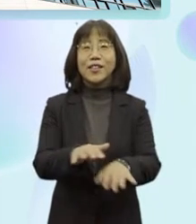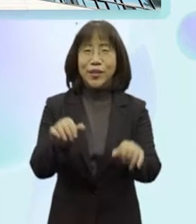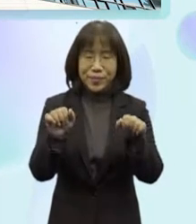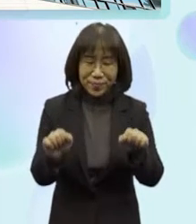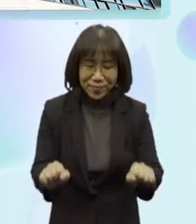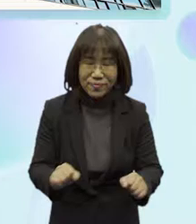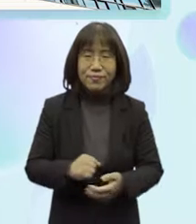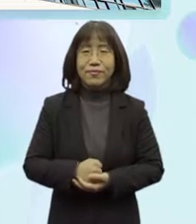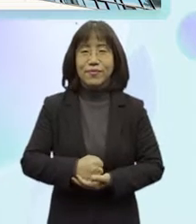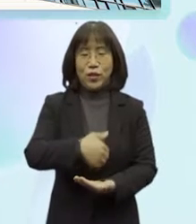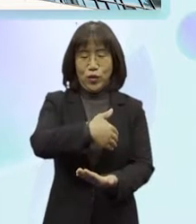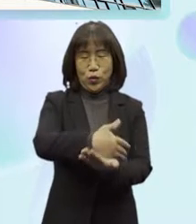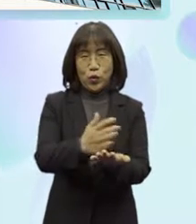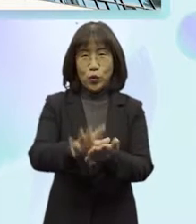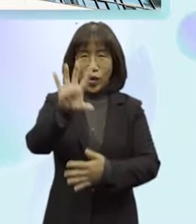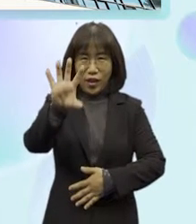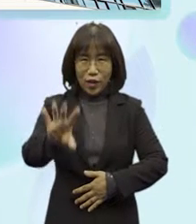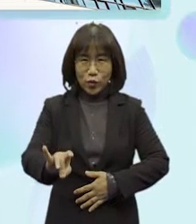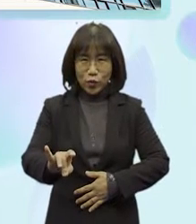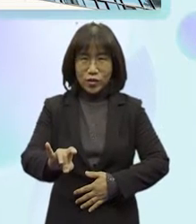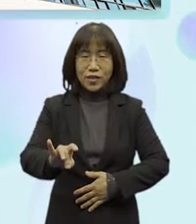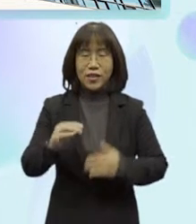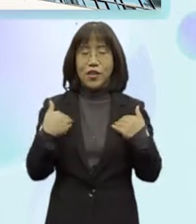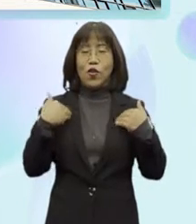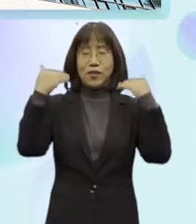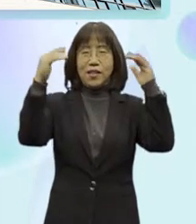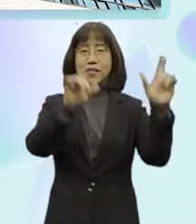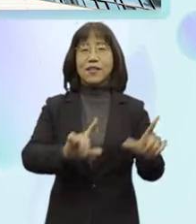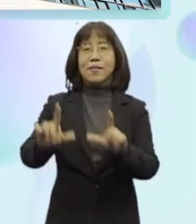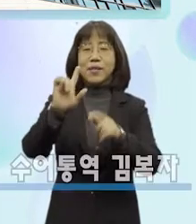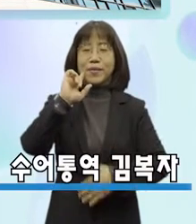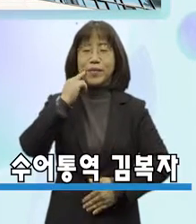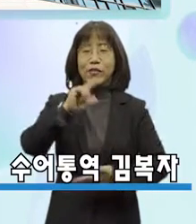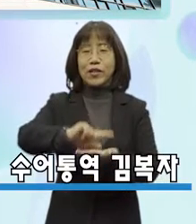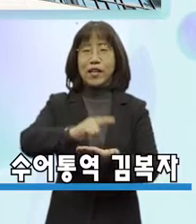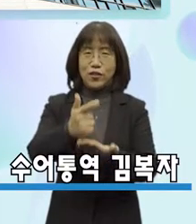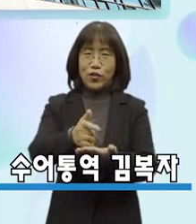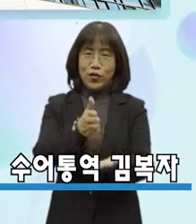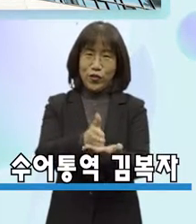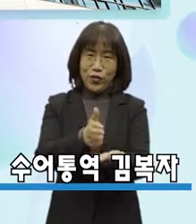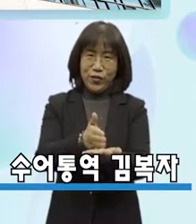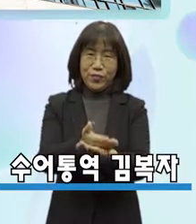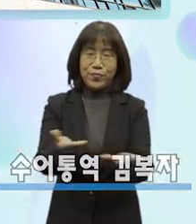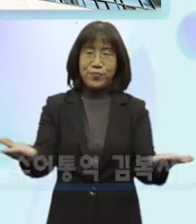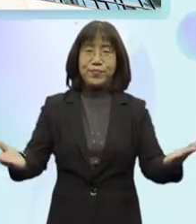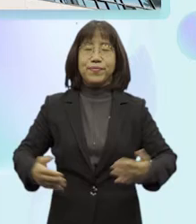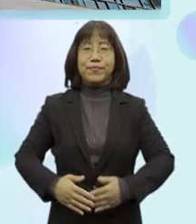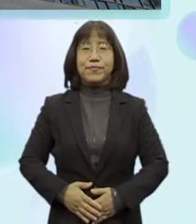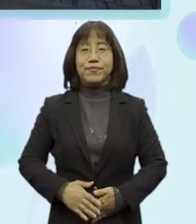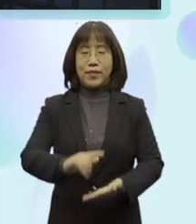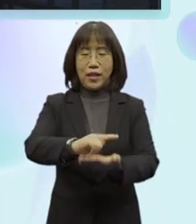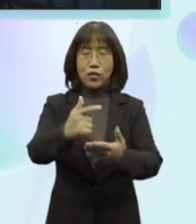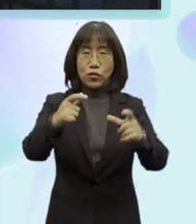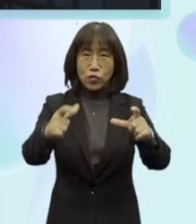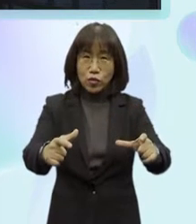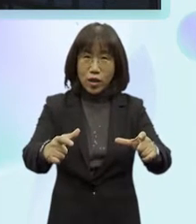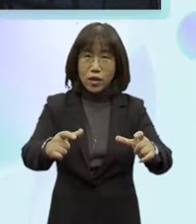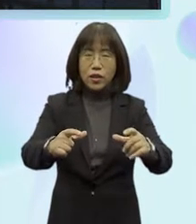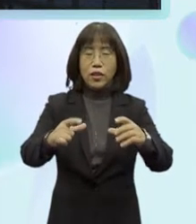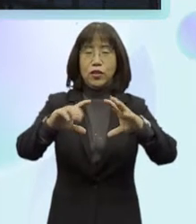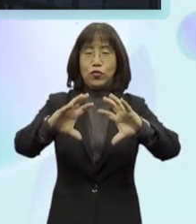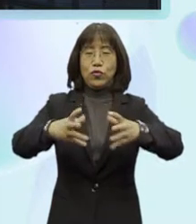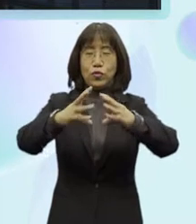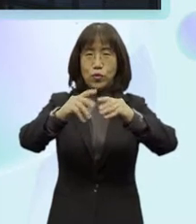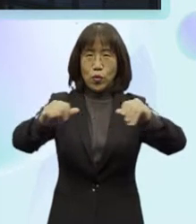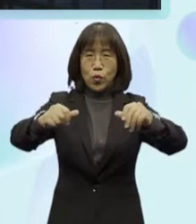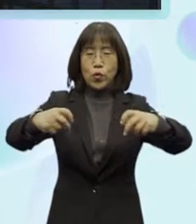구민 여러분 안녕하십니까? 조화로운 성장, 삶이 아름다운 강서, 아이강서TV 김민주입니다. 강서구가